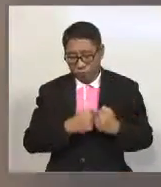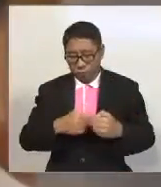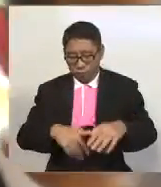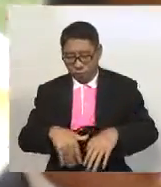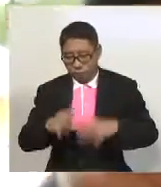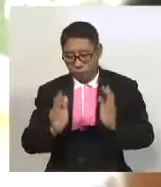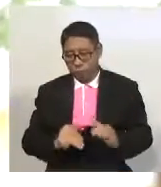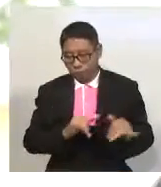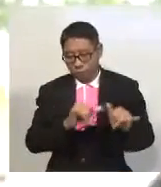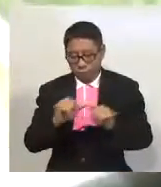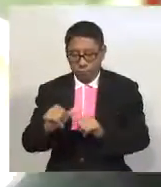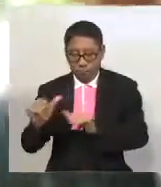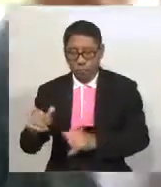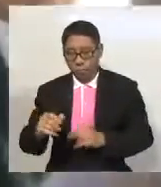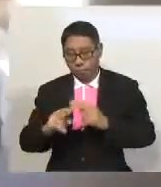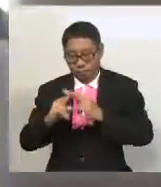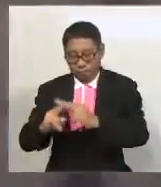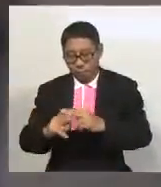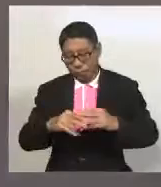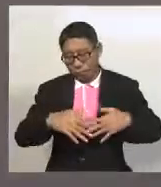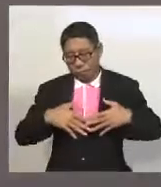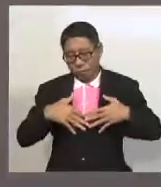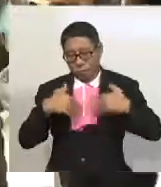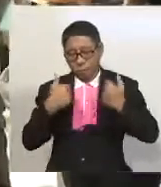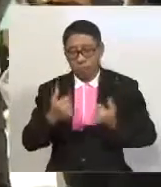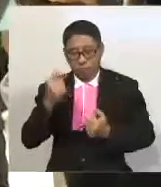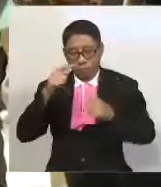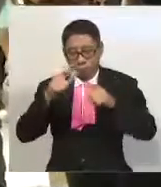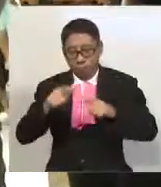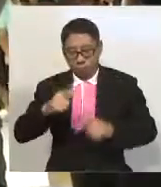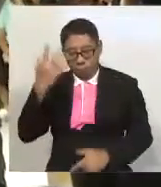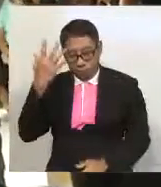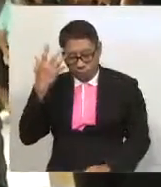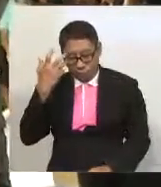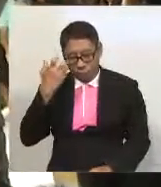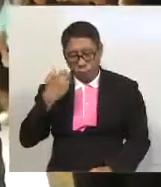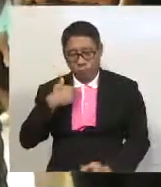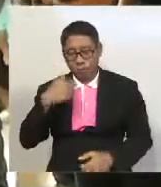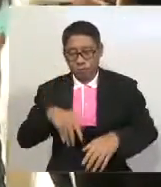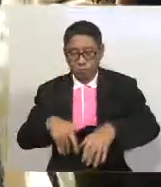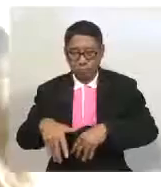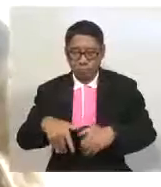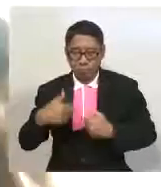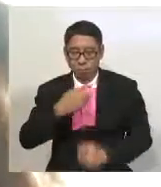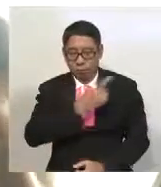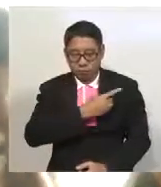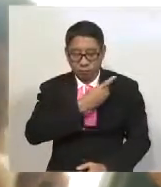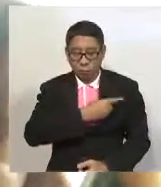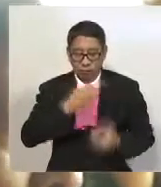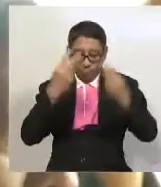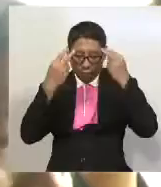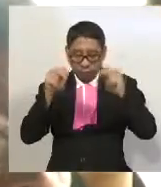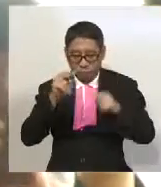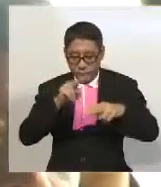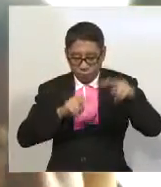พยพในศูนย์อย่างเป็นกันเองเพื่อความผ่อนคลายแล้วก็ลดความตึงเครียดนะคะประชาชนค่ะก็ดีใจที่ท่านนายก